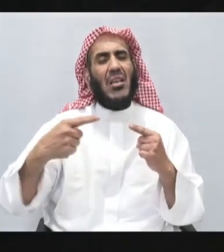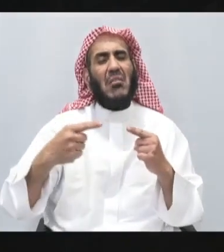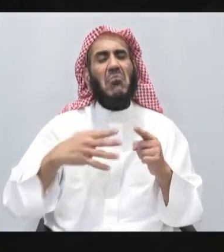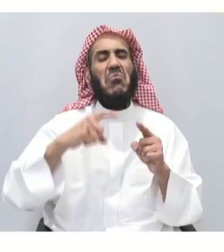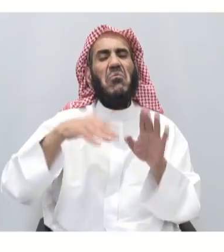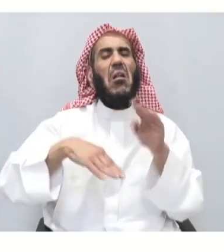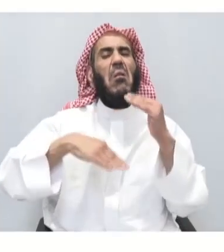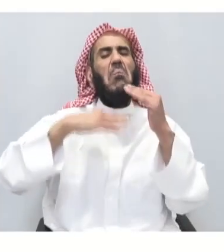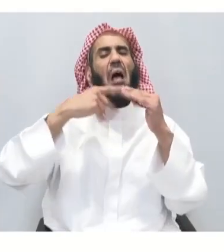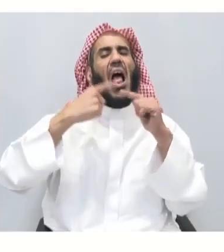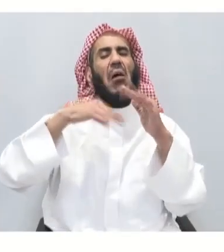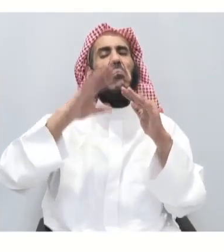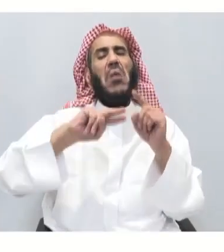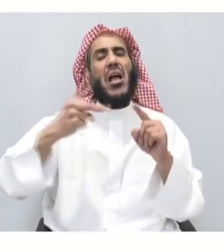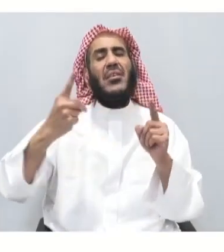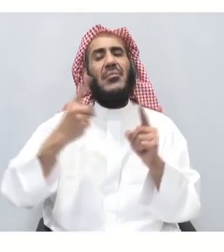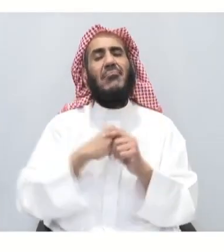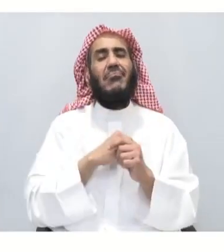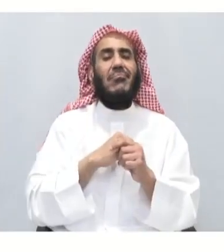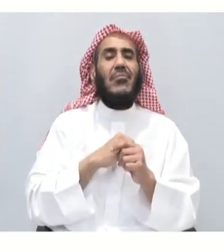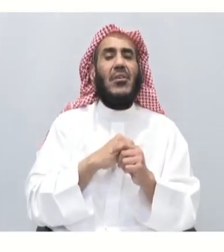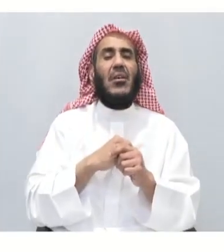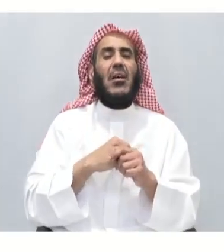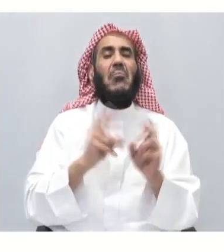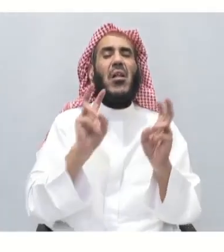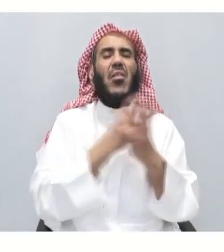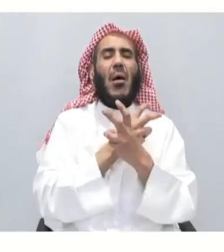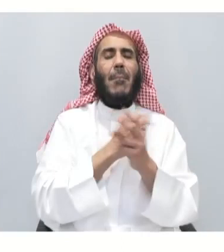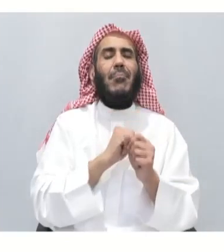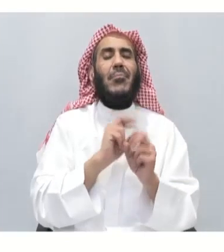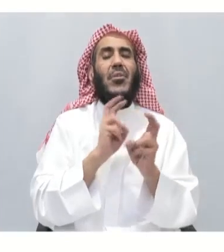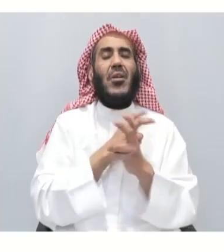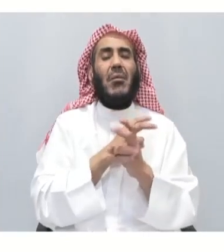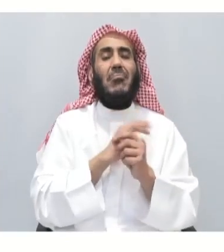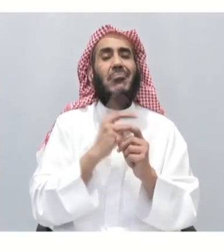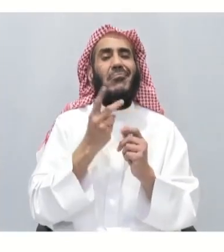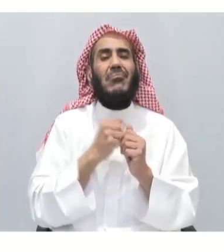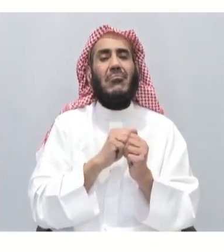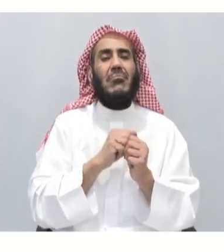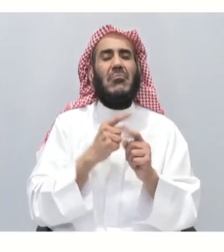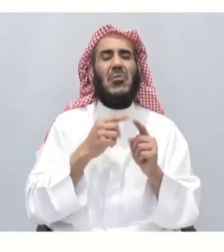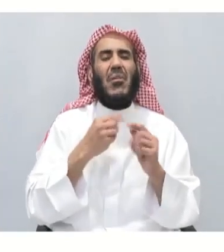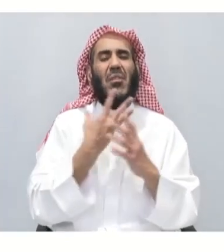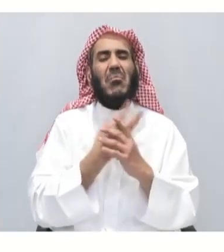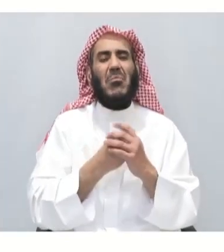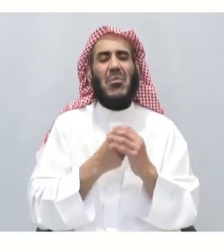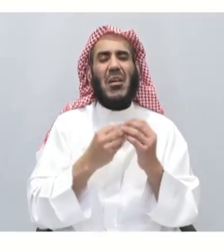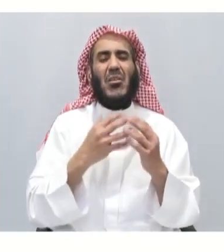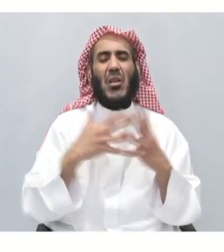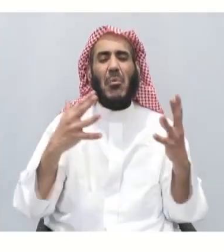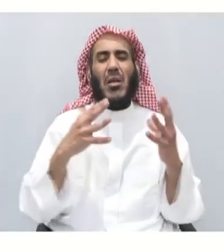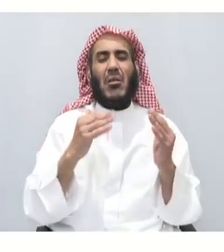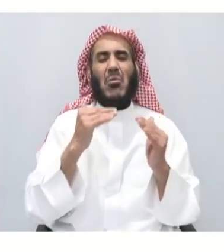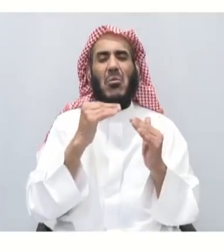البالغ بعكس بعكس العظام ممتاز بعكس العظام العظام تبدا في المولود عدد كبير